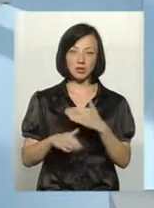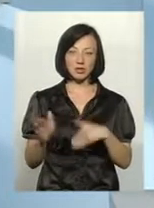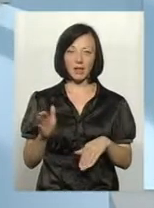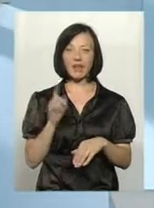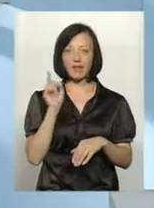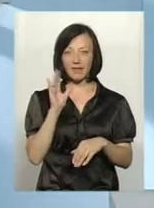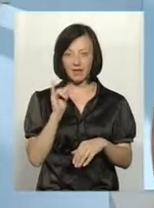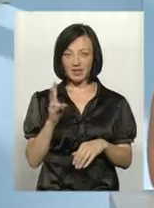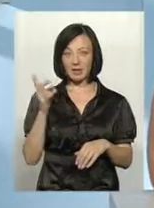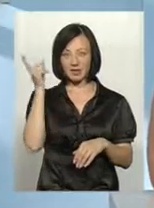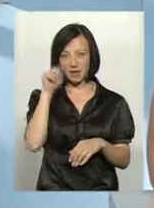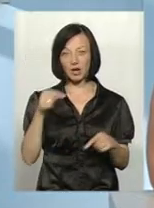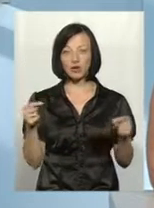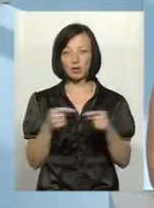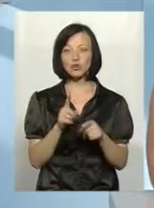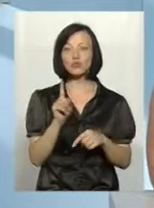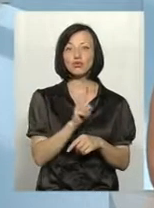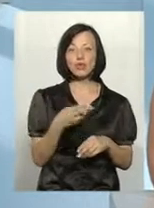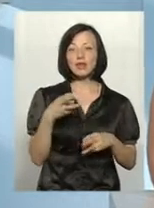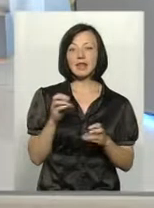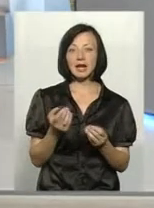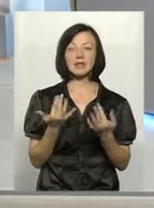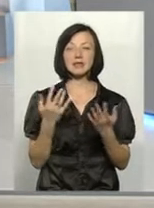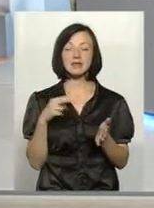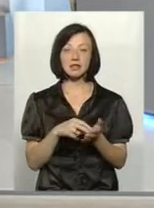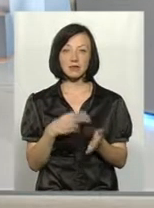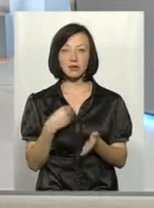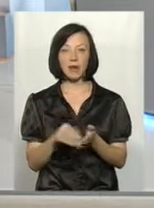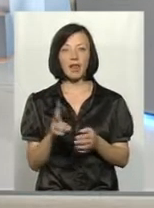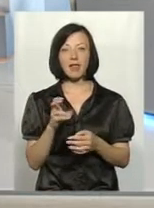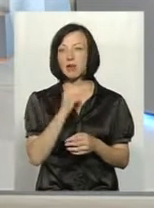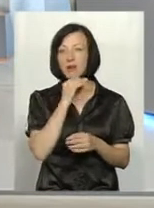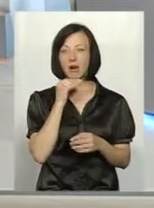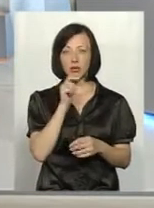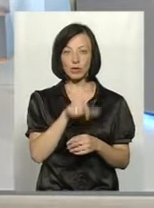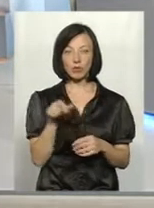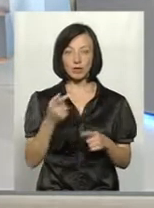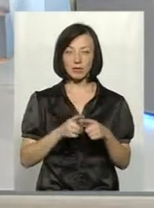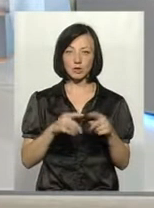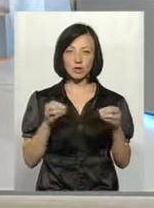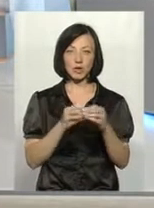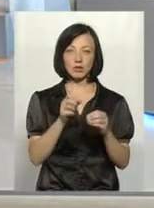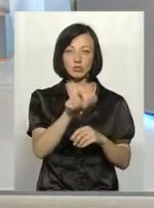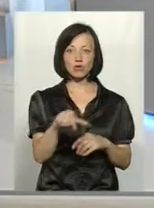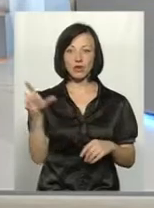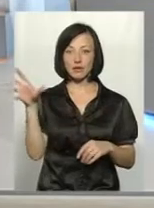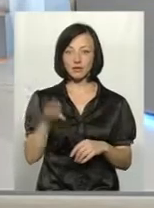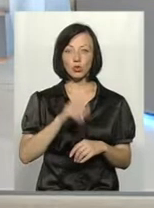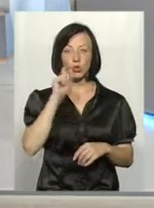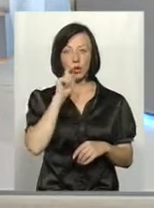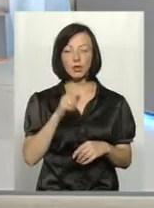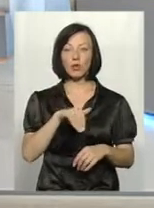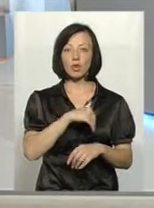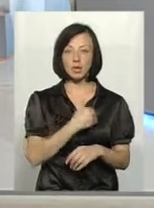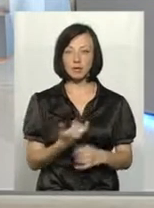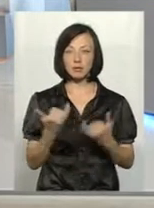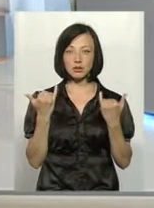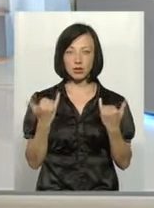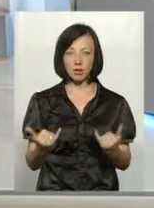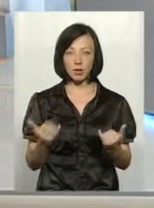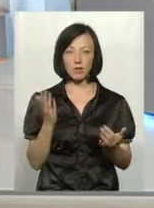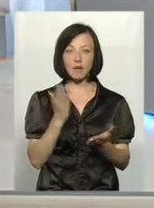знає точно, що, де і за скільки він має звичайно, купити. Звичайно, зовсім небагато людей, це, можливо, 10 чоловік на всю Україну, які би хотіли сьогодні